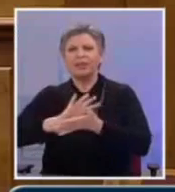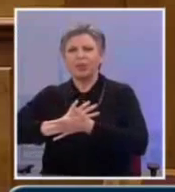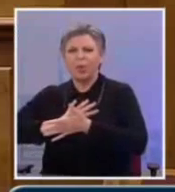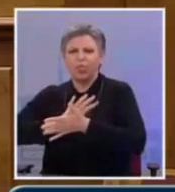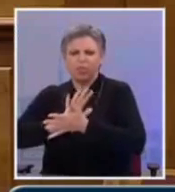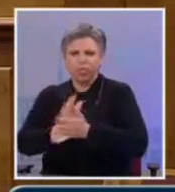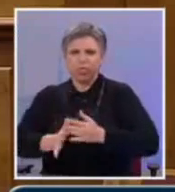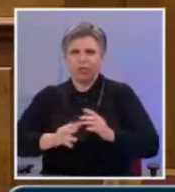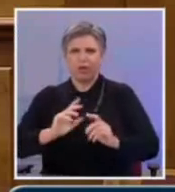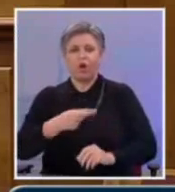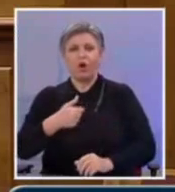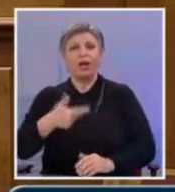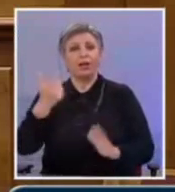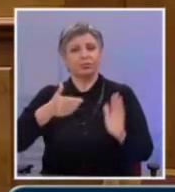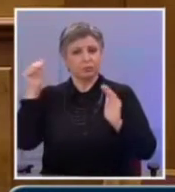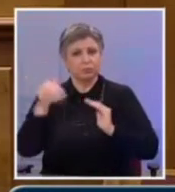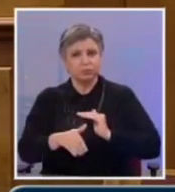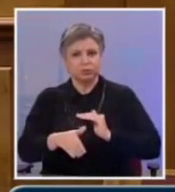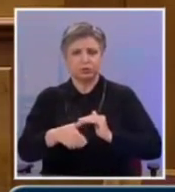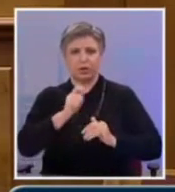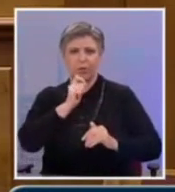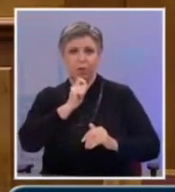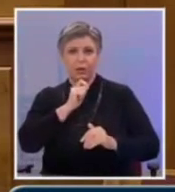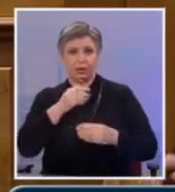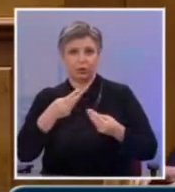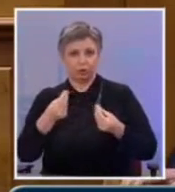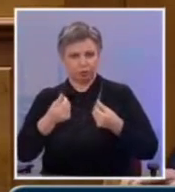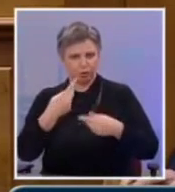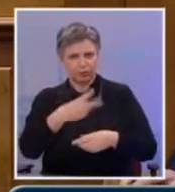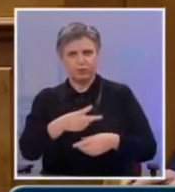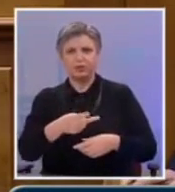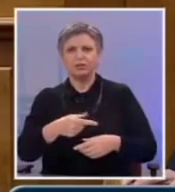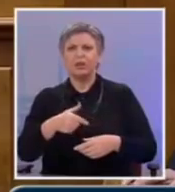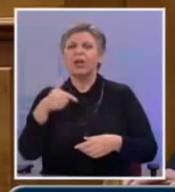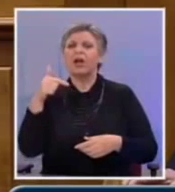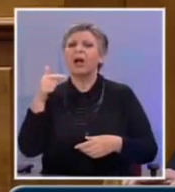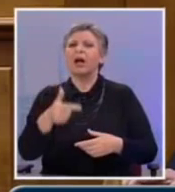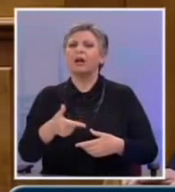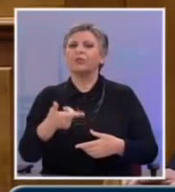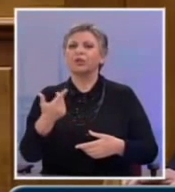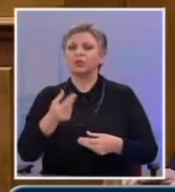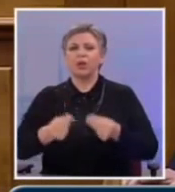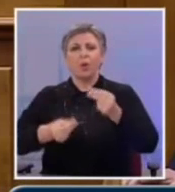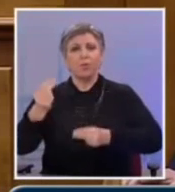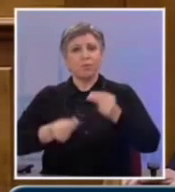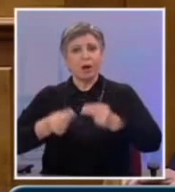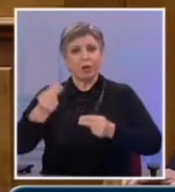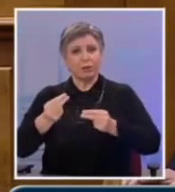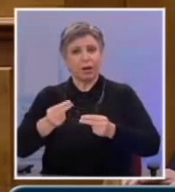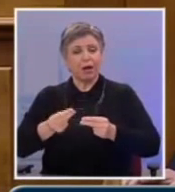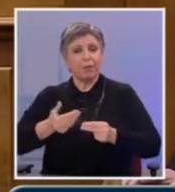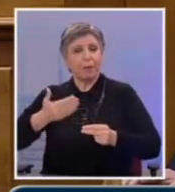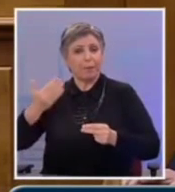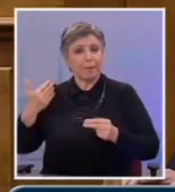πολιτική που γεννάει ύφεση, που διευρύνει το ίδιο πρόβλημα στο οποίο